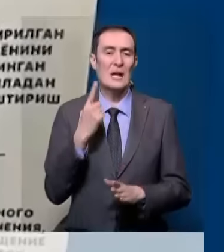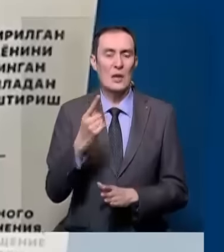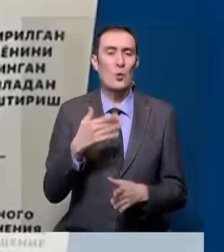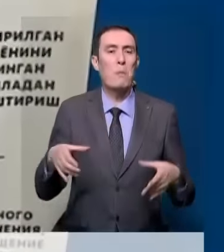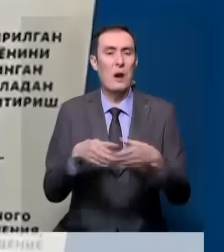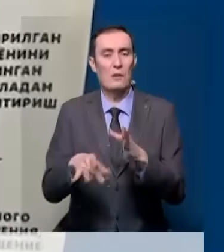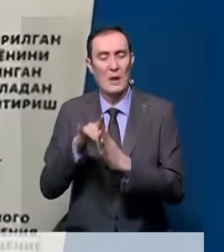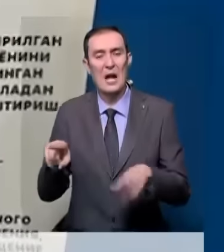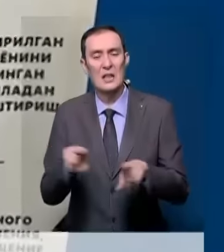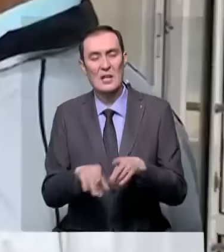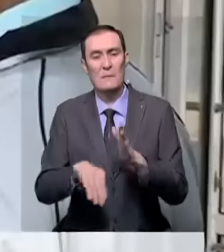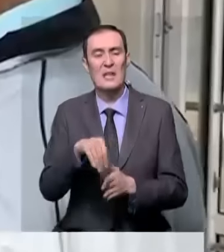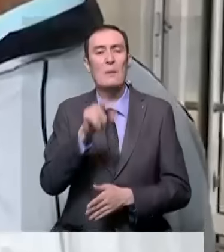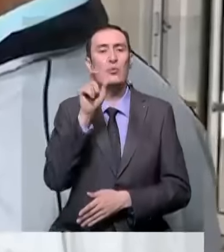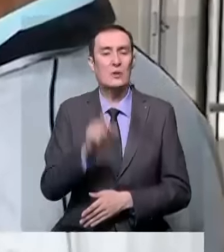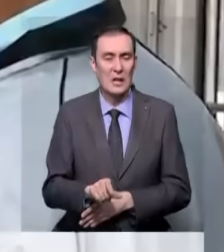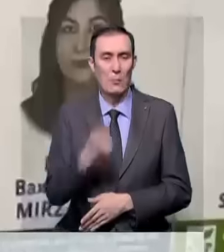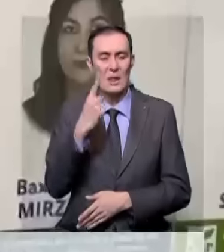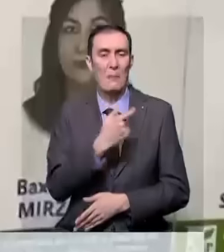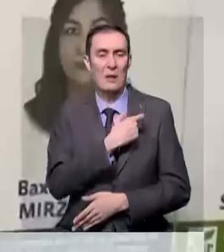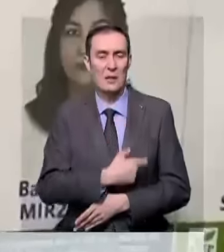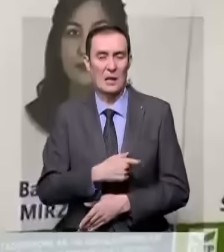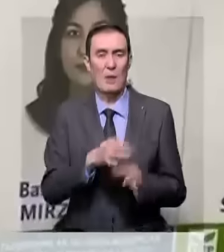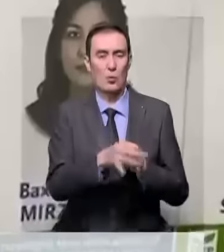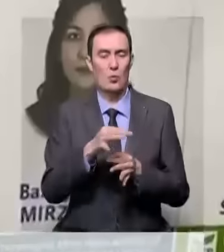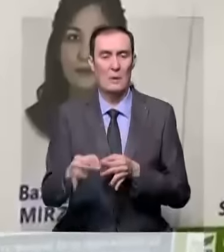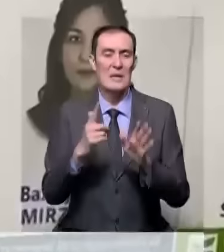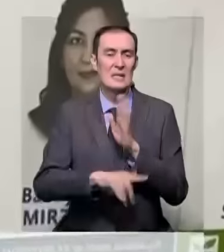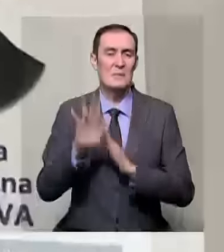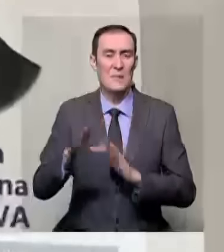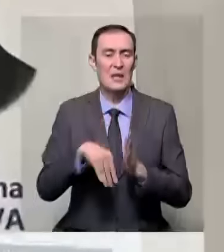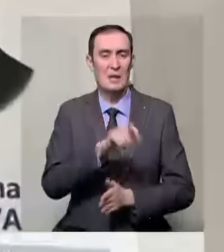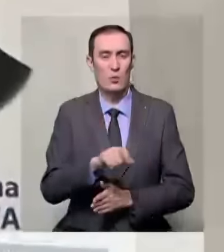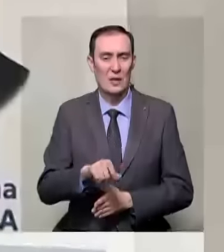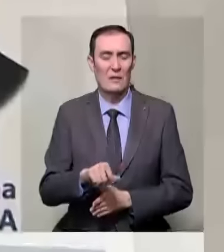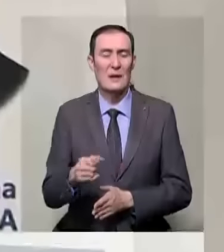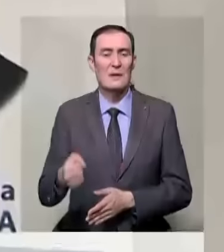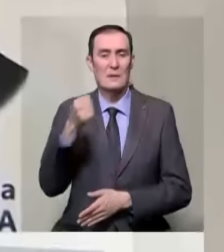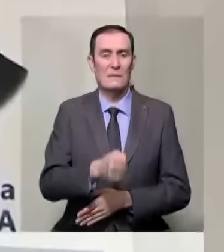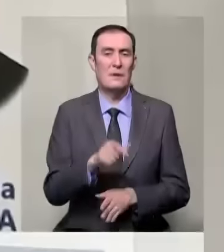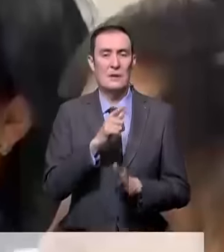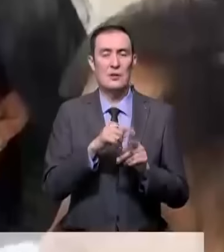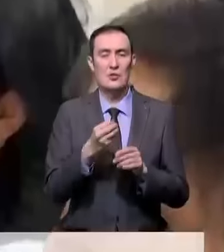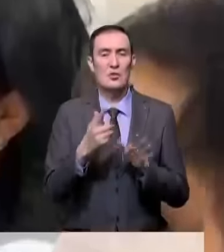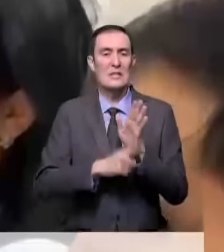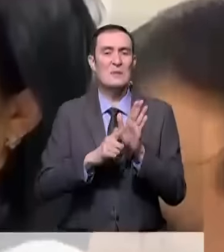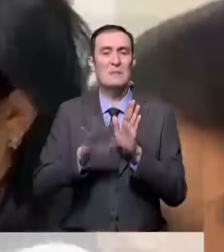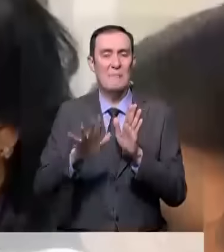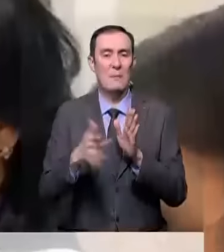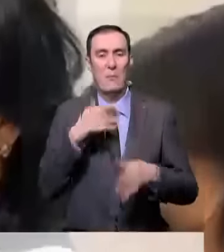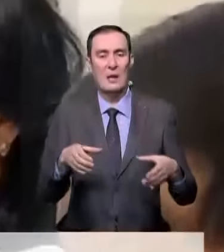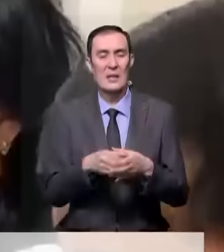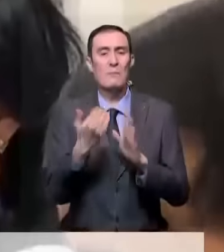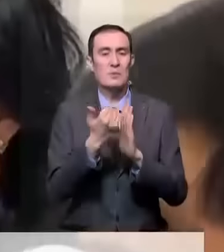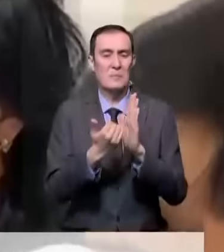из партий, но и выбирают депутатов по одномандатным округам. 75 депутатов избираются гражданами, еще 75